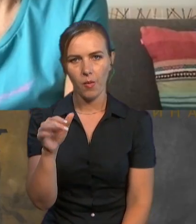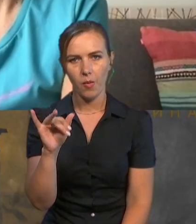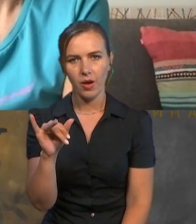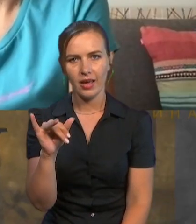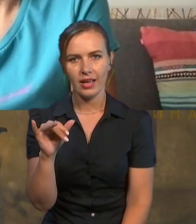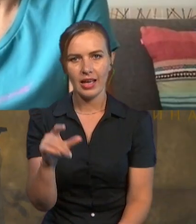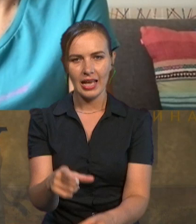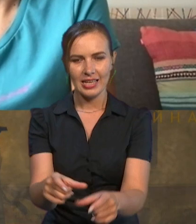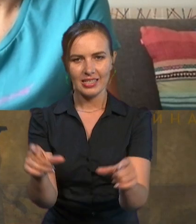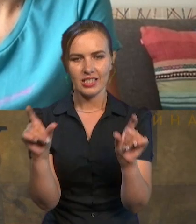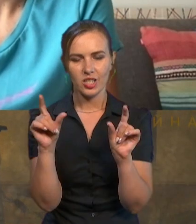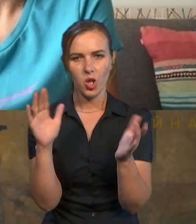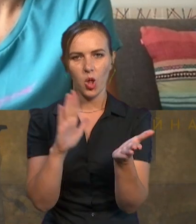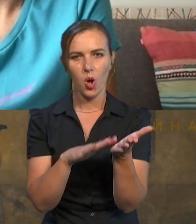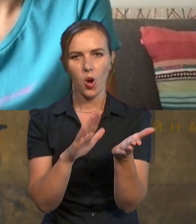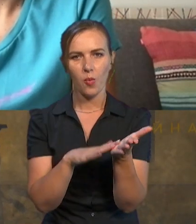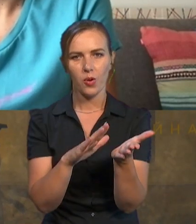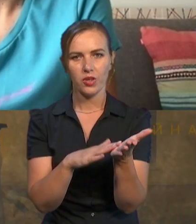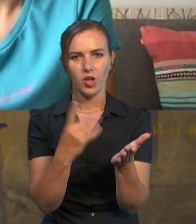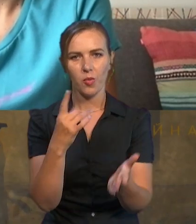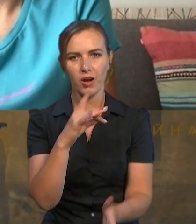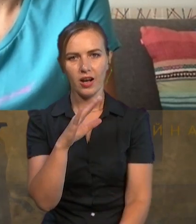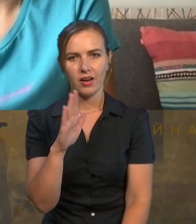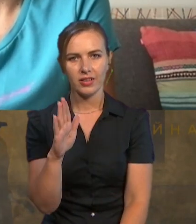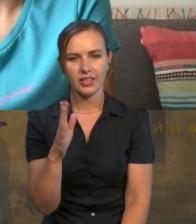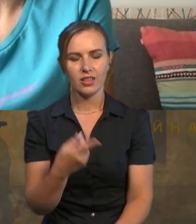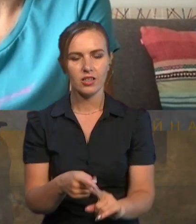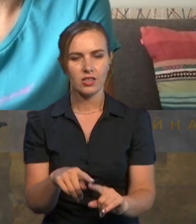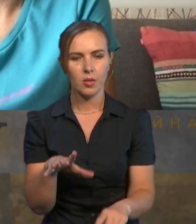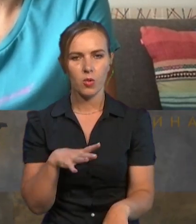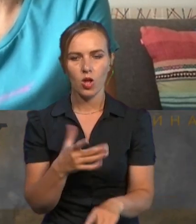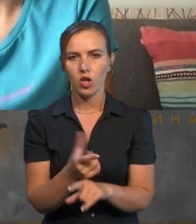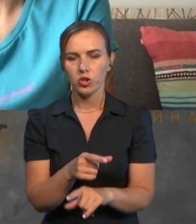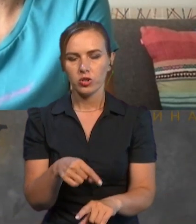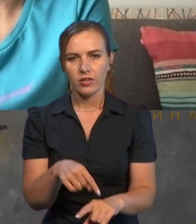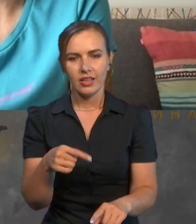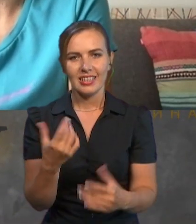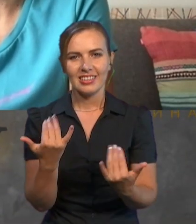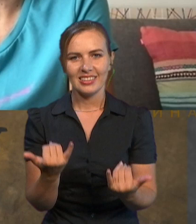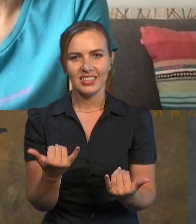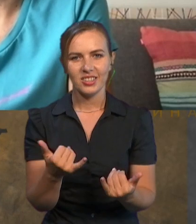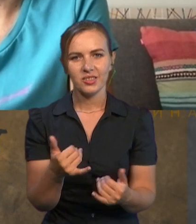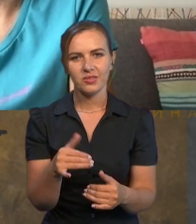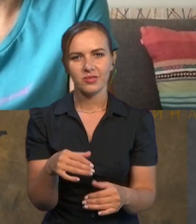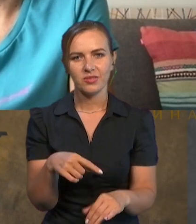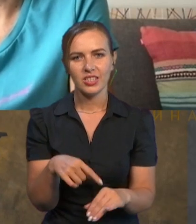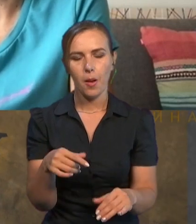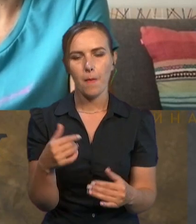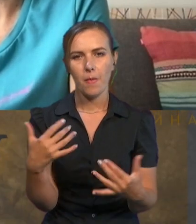стадіон аплодував мені хвилину, і це я була дуже вражена і ще досі, мабуть, вражена